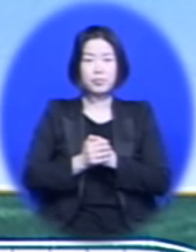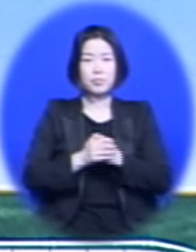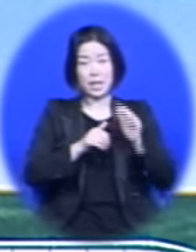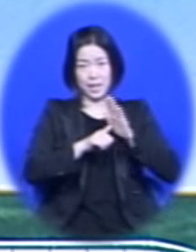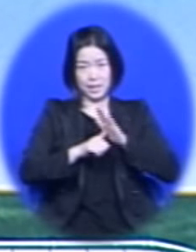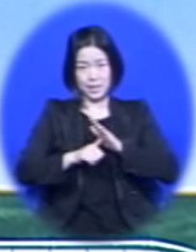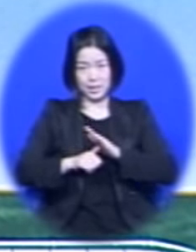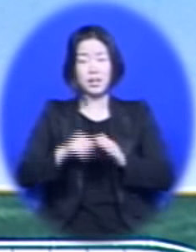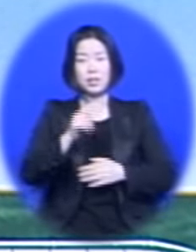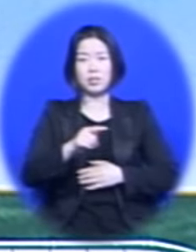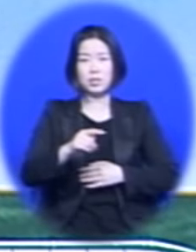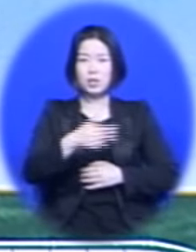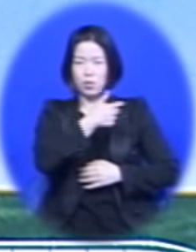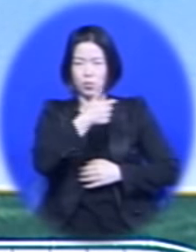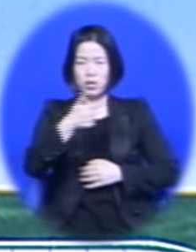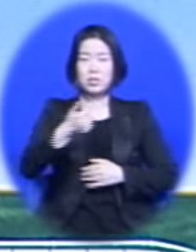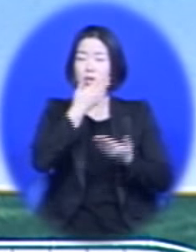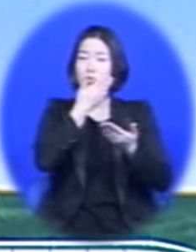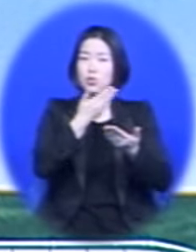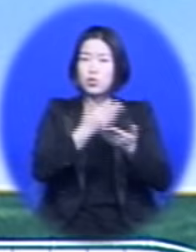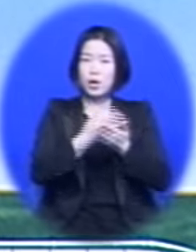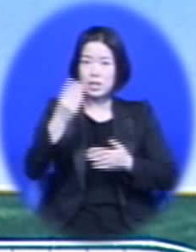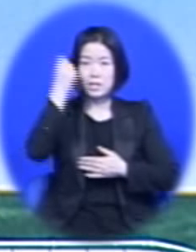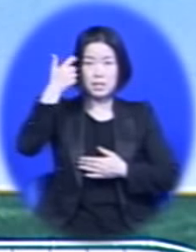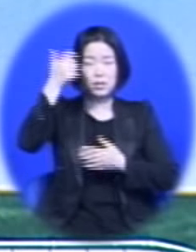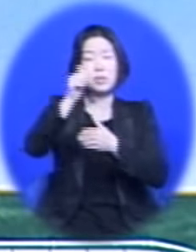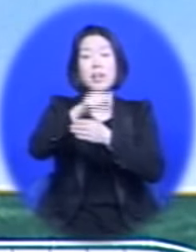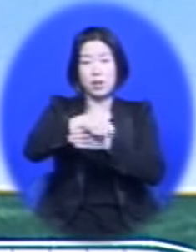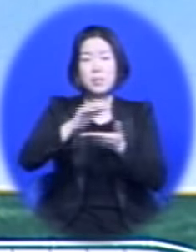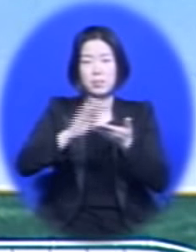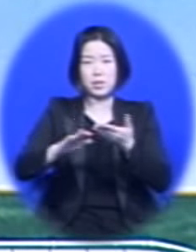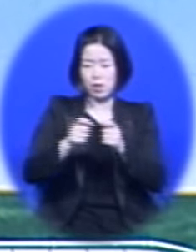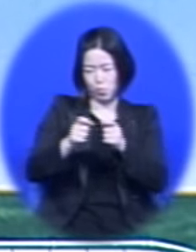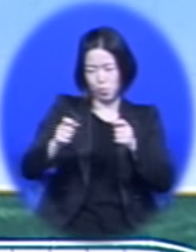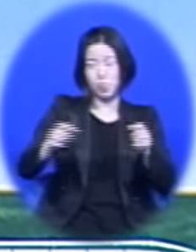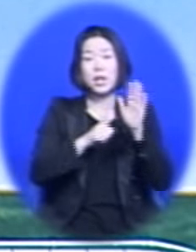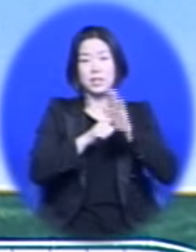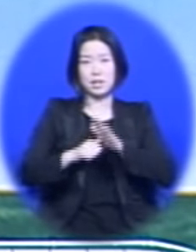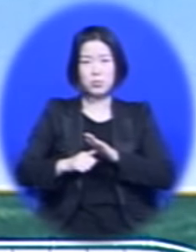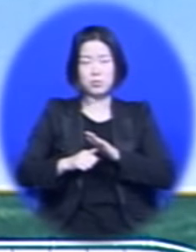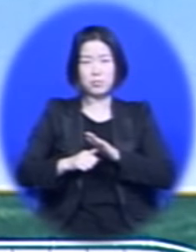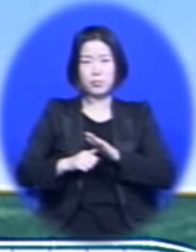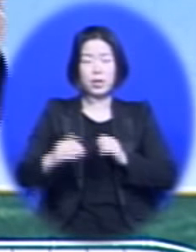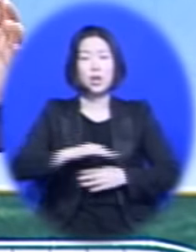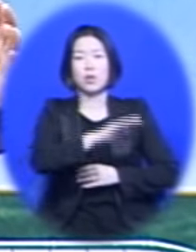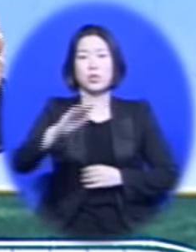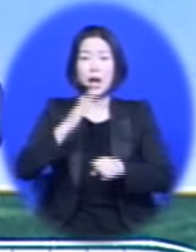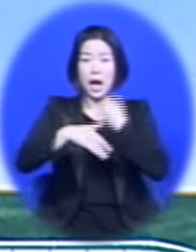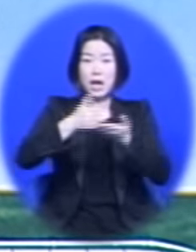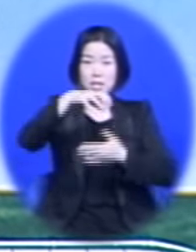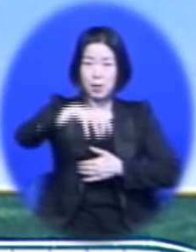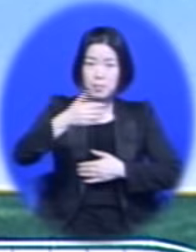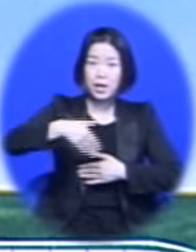인내라는 것이 굉장히 중요한 성령의 열매입니다. 오래 참음이라고 그랬습니다. 우리가 하나님 앞에 갔을